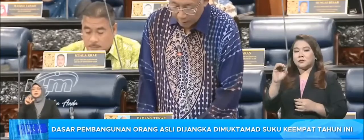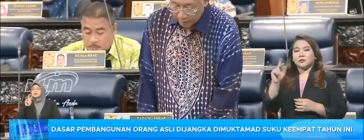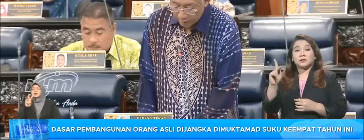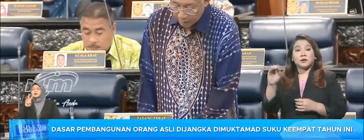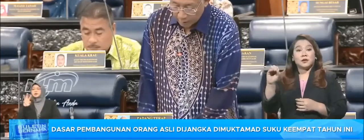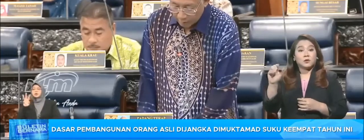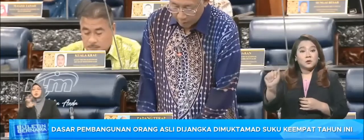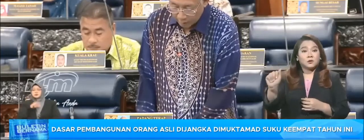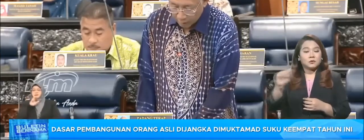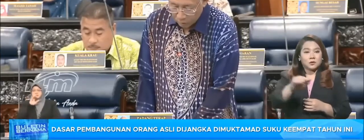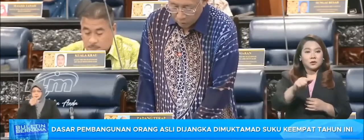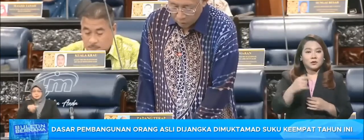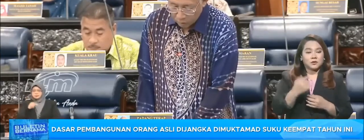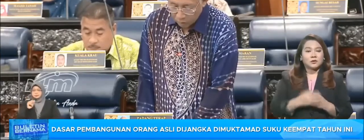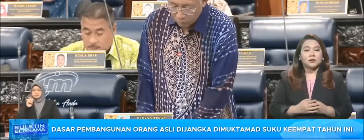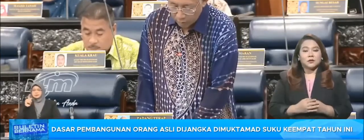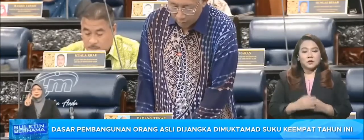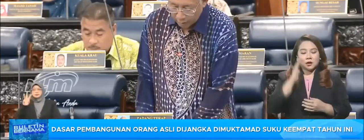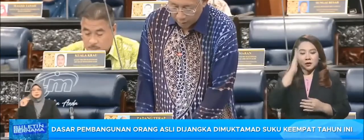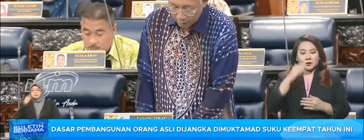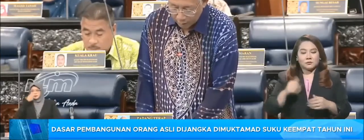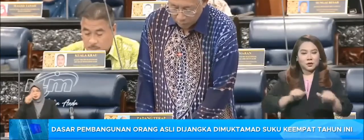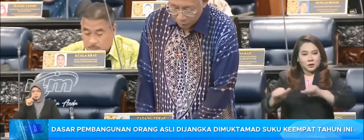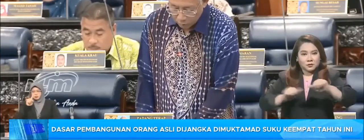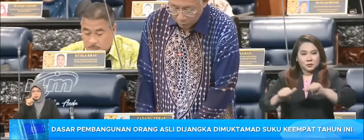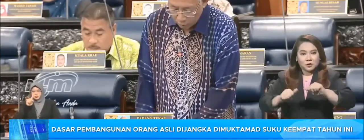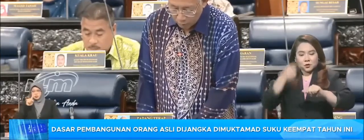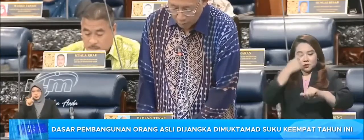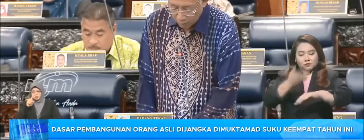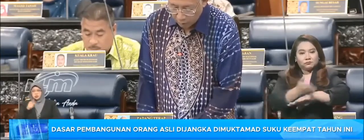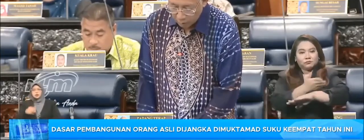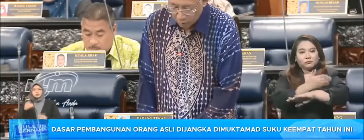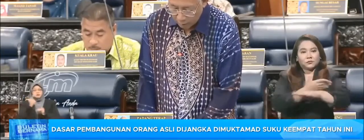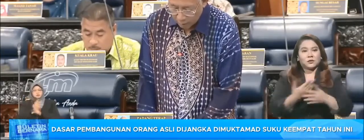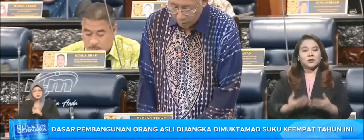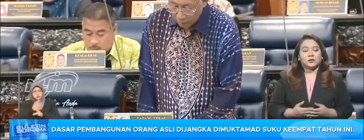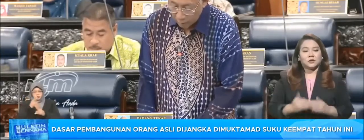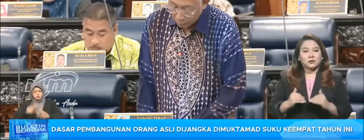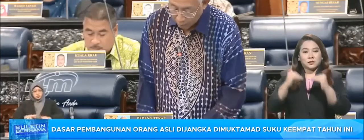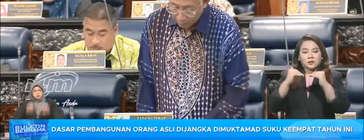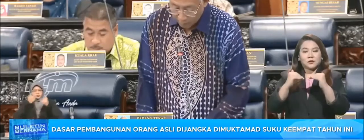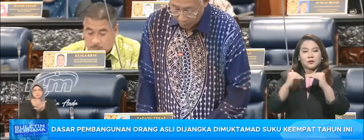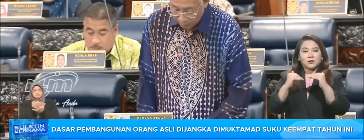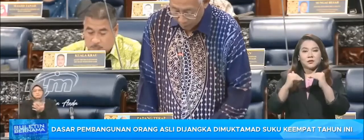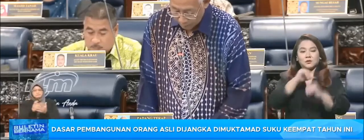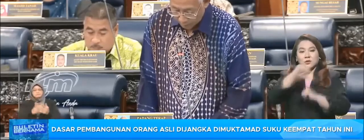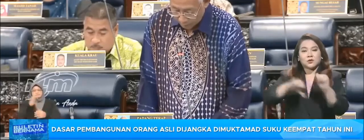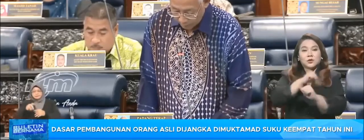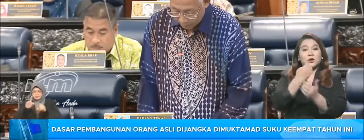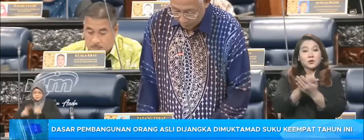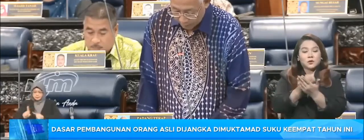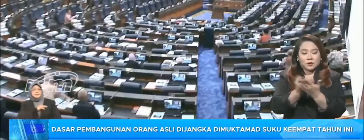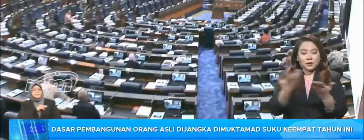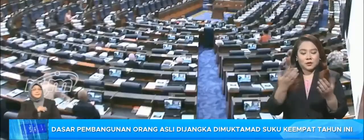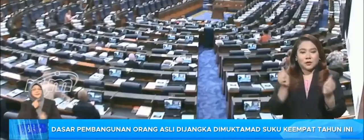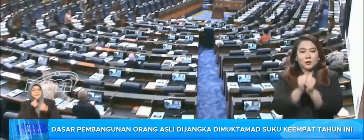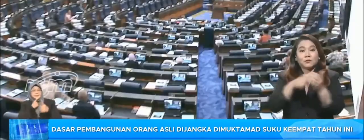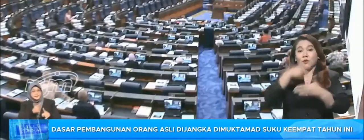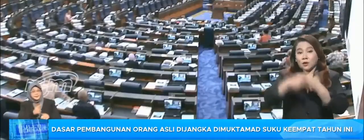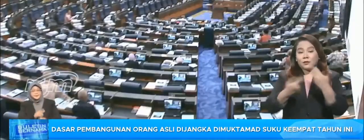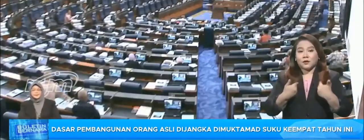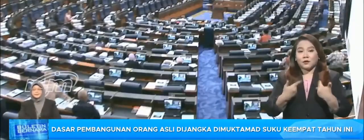sedia ada akan memperlihatkan usaha-usaha untuk meningkatkan taraf sosial ekonomi masyarakat Nasri melalui program yang setia ada